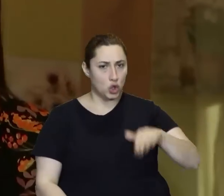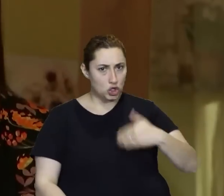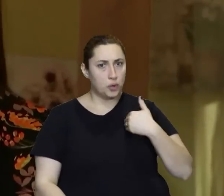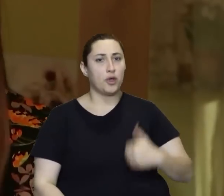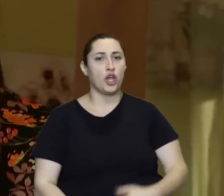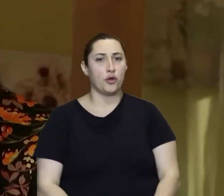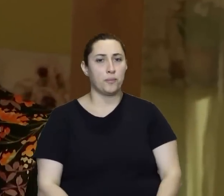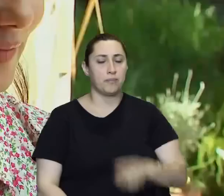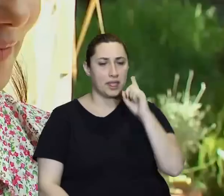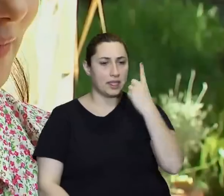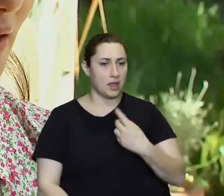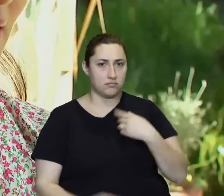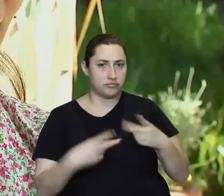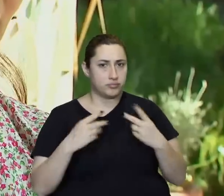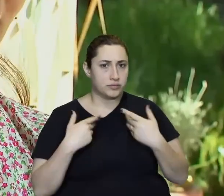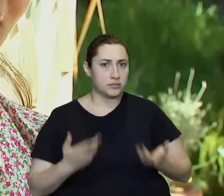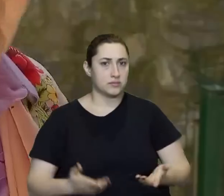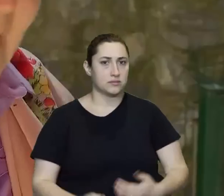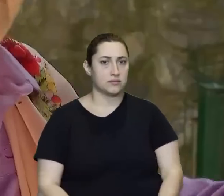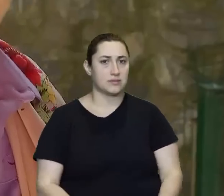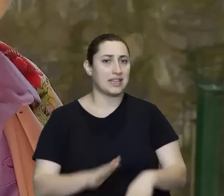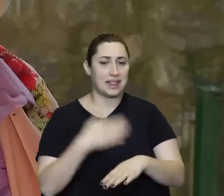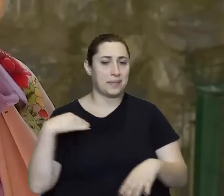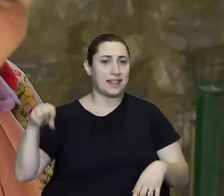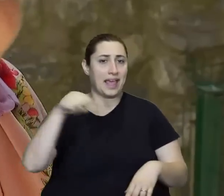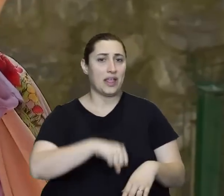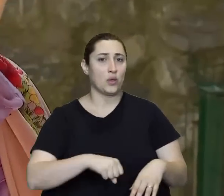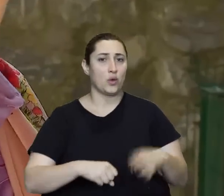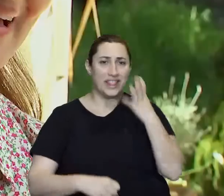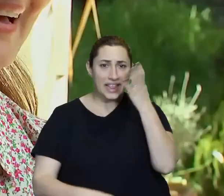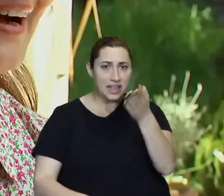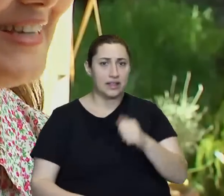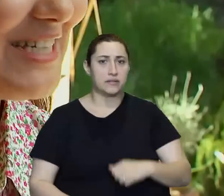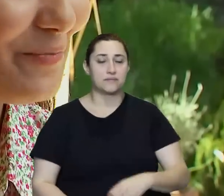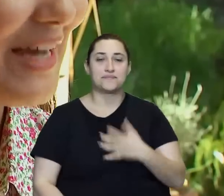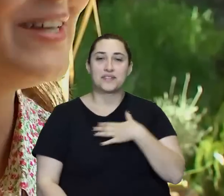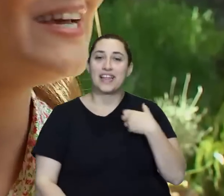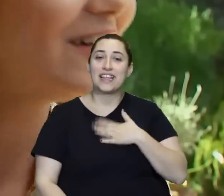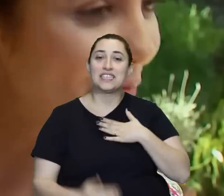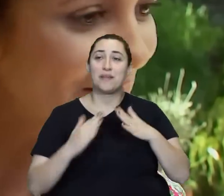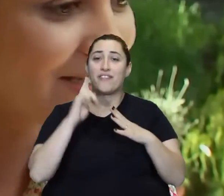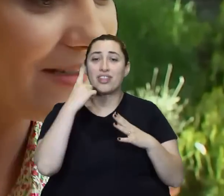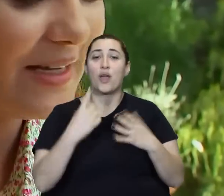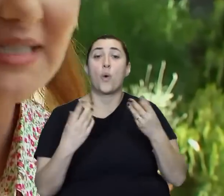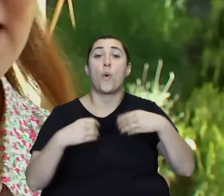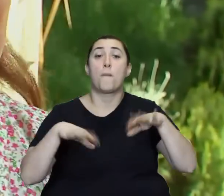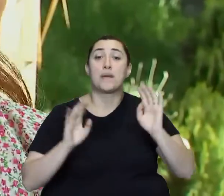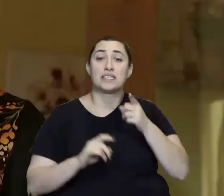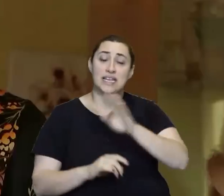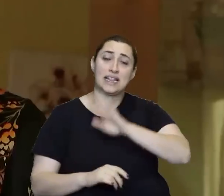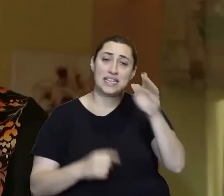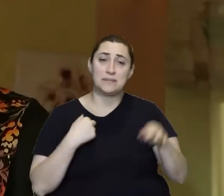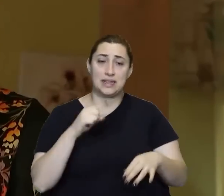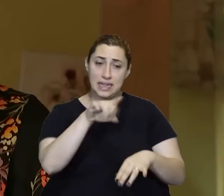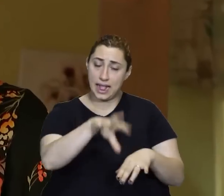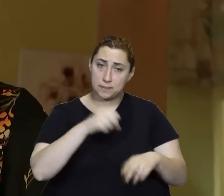ben? Yalnız başına kalabilirdim evde. Niye getirdin beni buraya deli kız? Anneciğim evde tek kalamazsın. Sen geç,